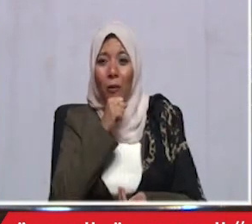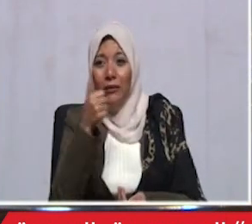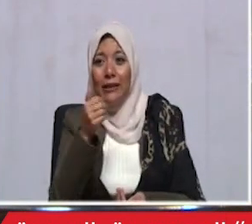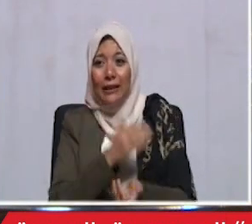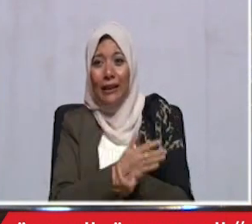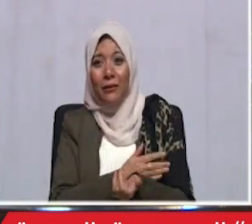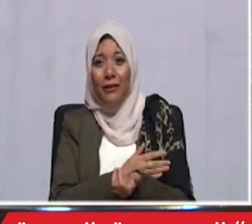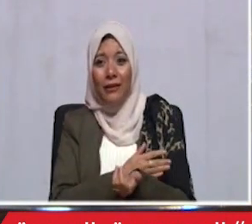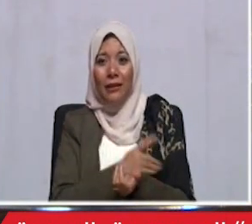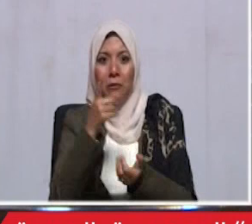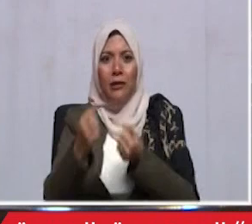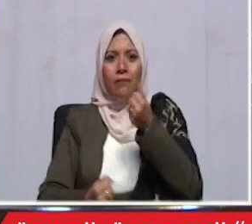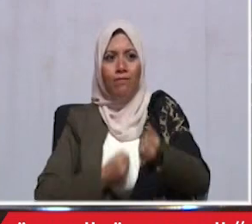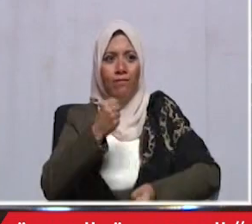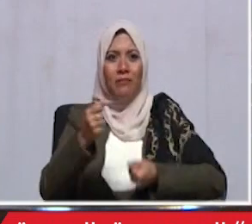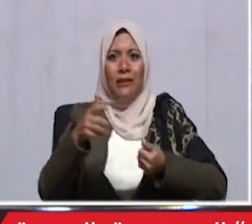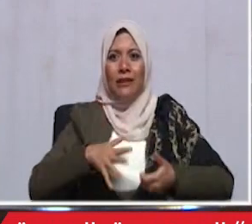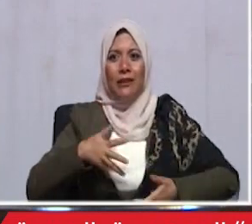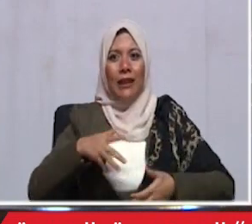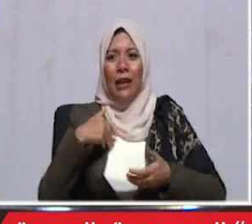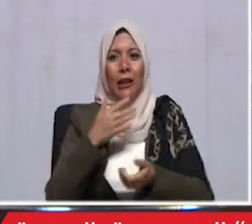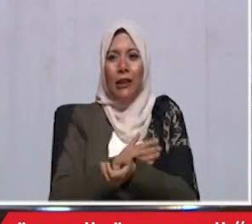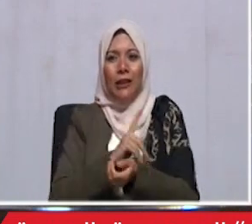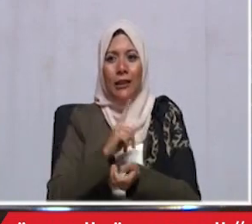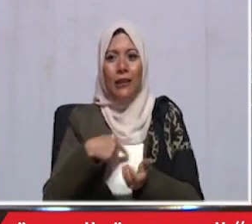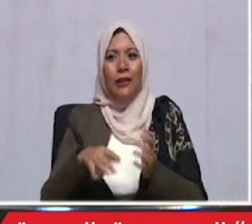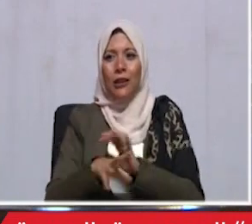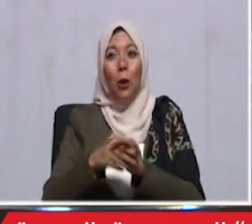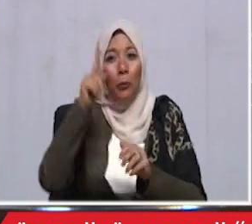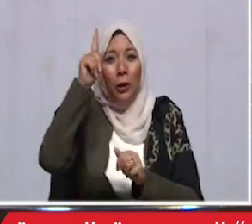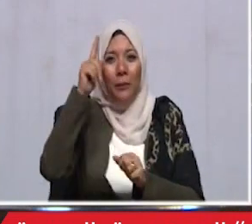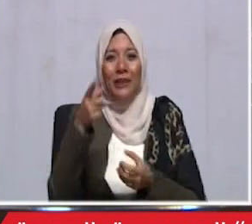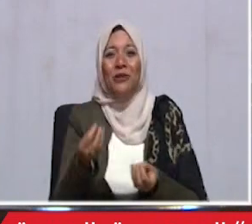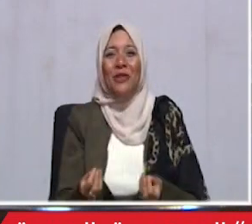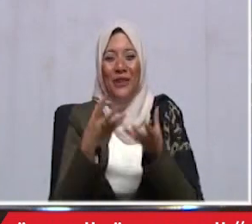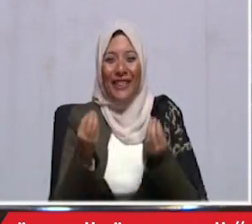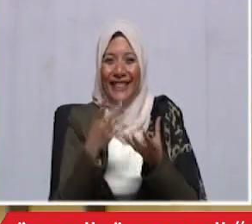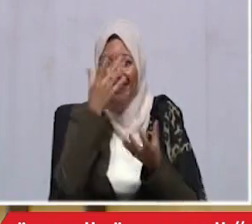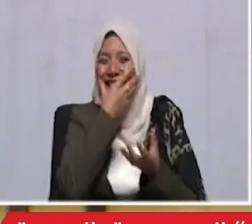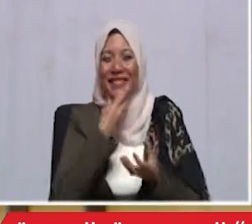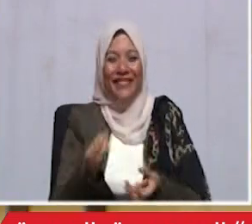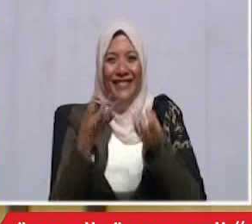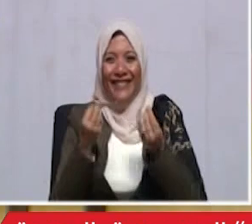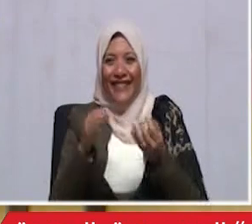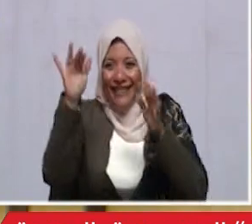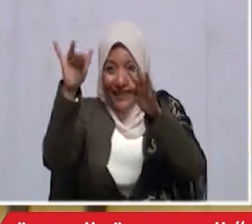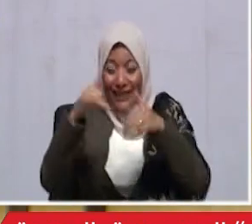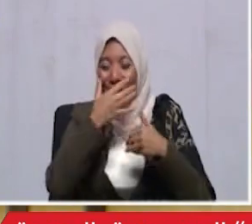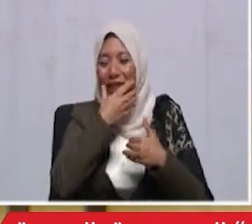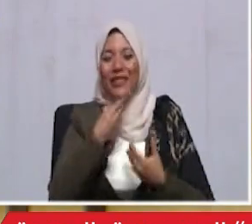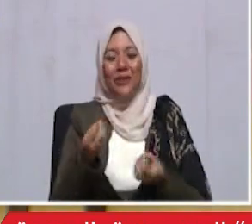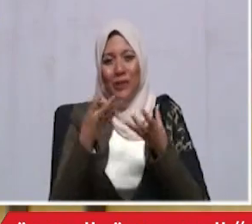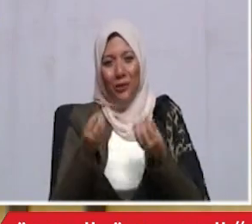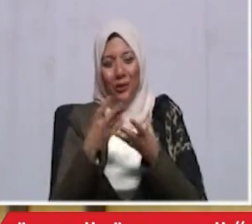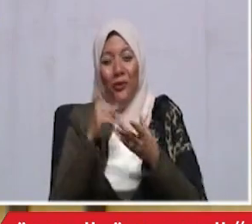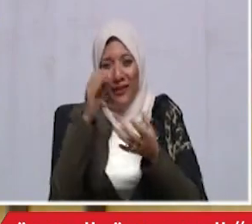بس هي عندها اصرار عجيب انها انا ما بتألمش، ما إن... بيقش من رحمة انت ربنا. منوره، انت وشك الله منور، انت يخليك دخلتي كده شوفي الله